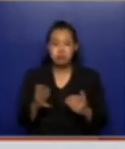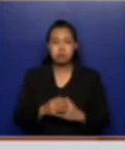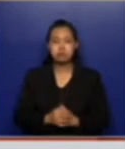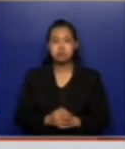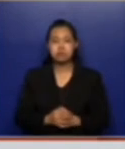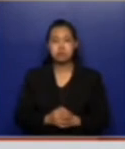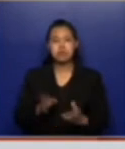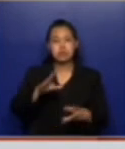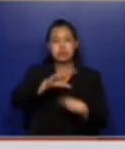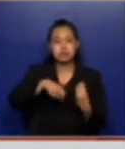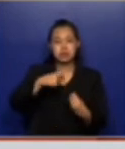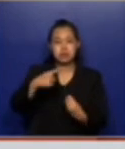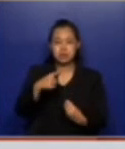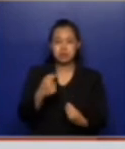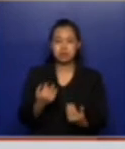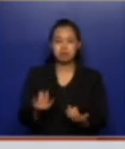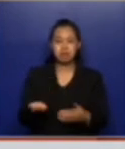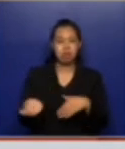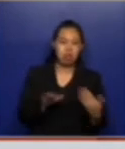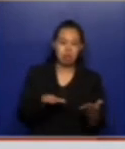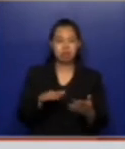เศรษฐกิจประเทศจะไม่เป็นอย่างนี้เลยครับ